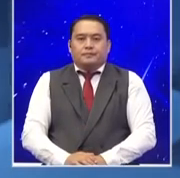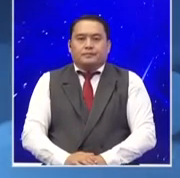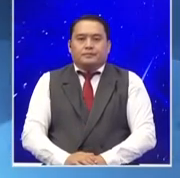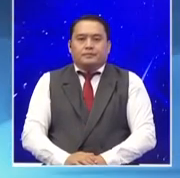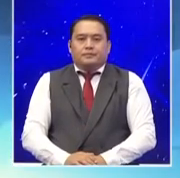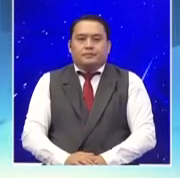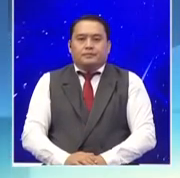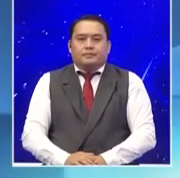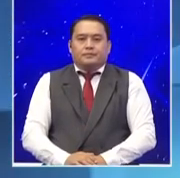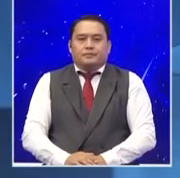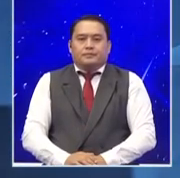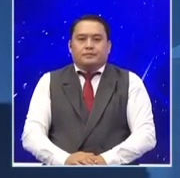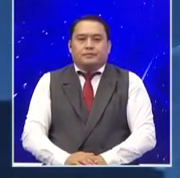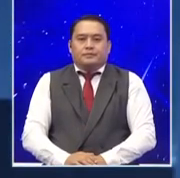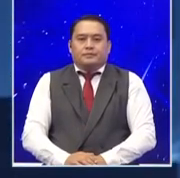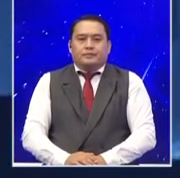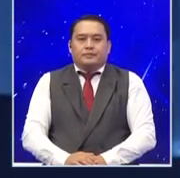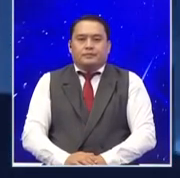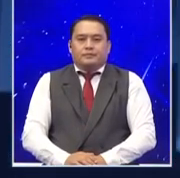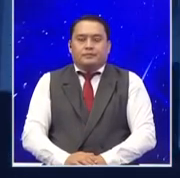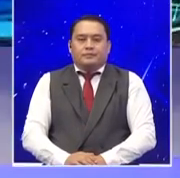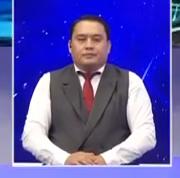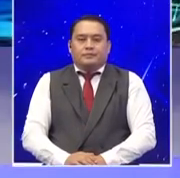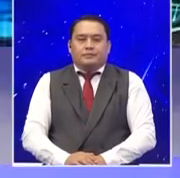Амангельдинов, Ерлан Азамбай, телеканал ЖТСУ.